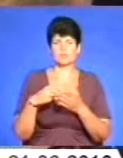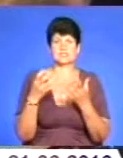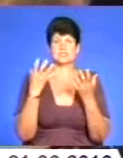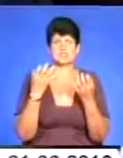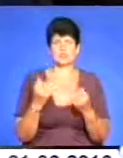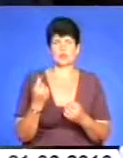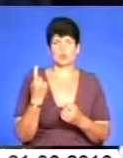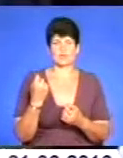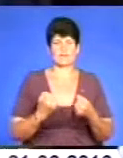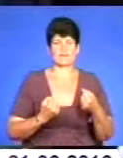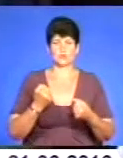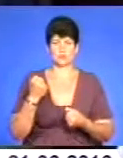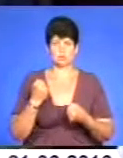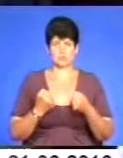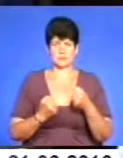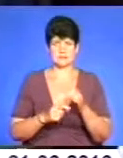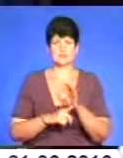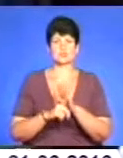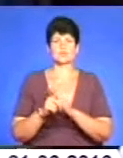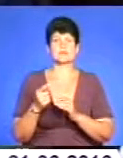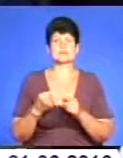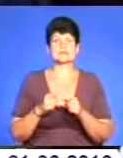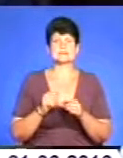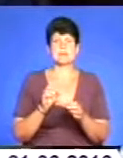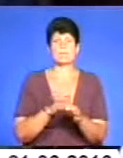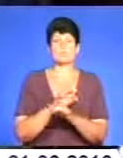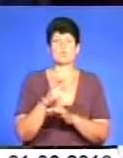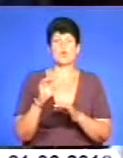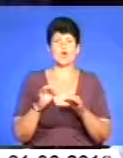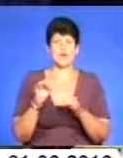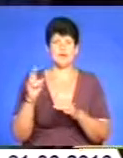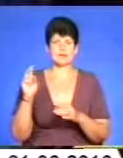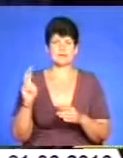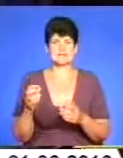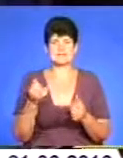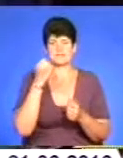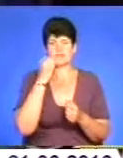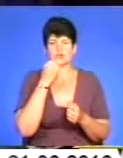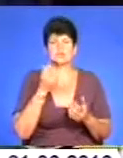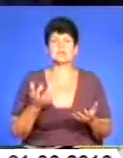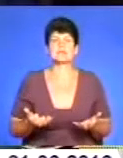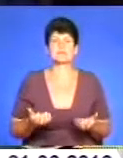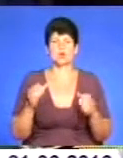станція, селища буде більше прив'язана до народу.